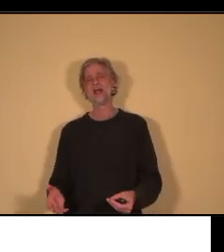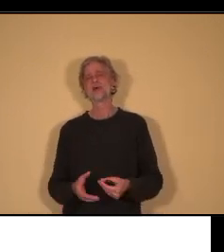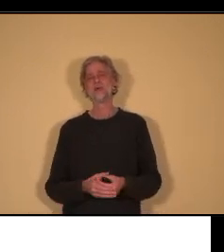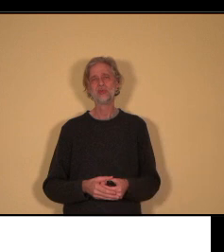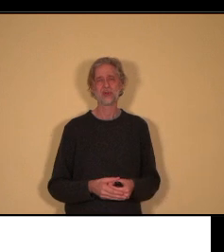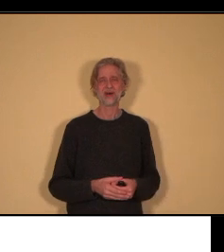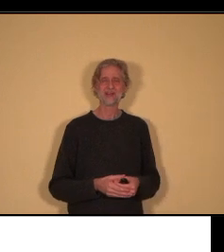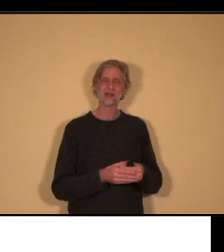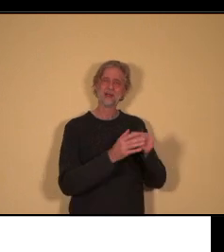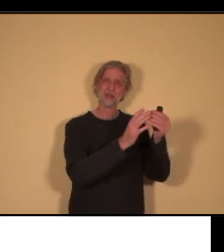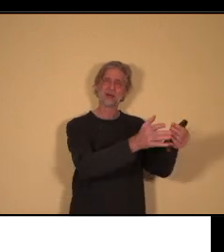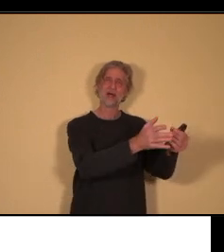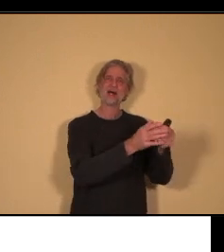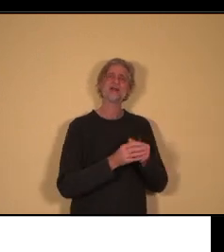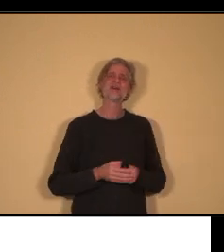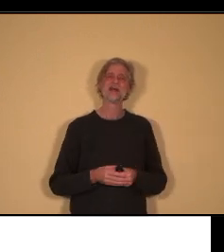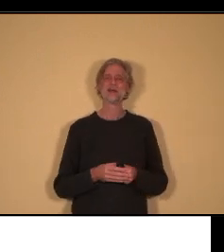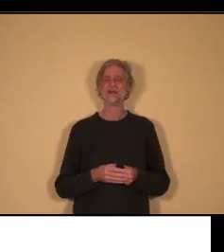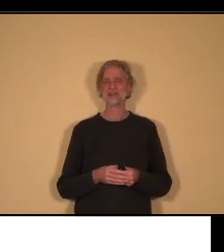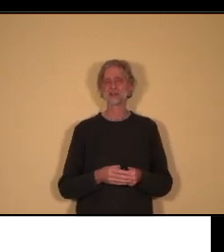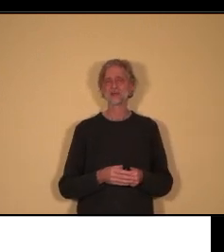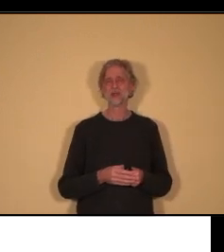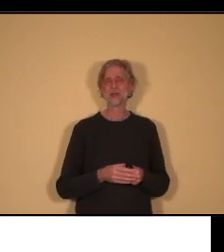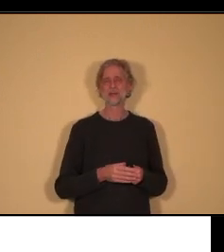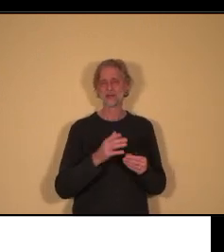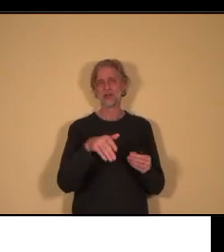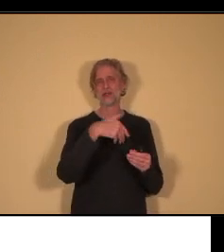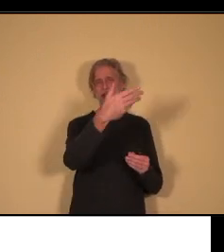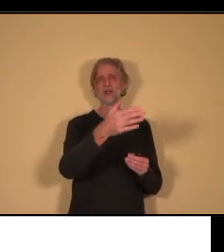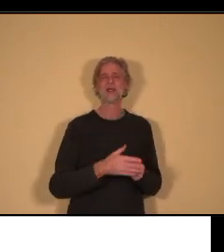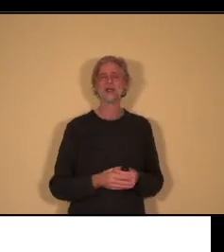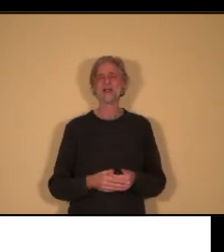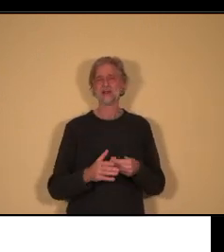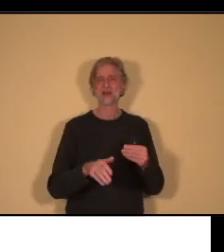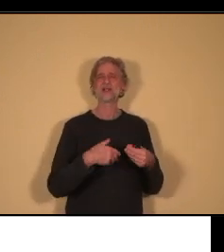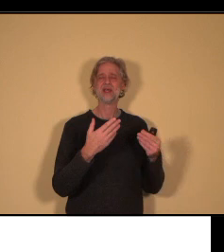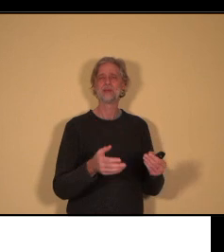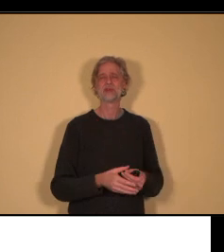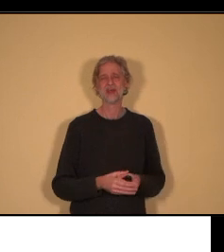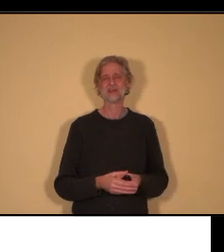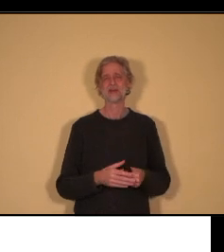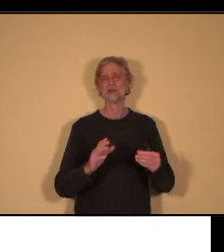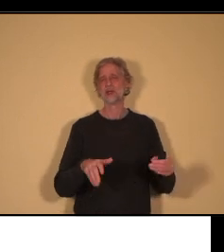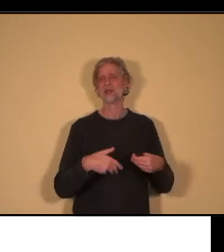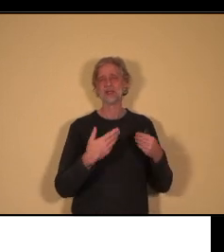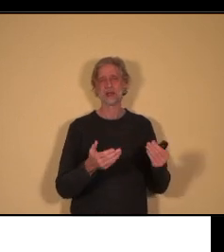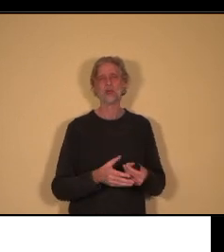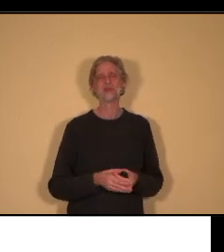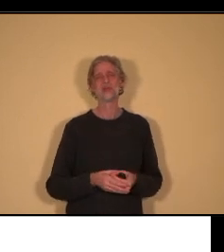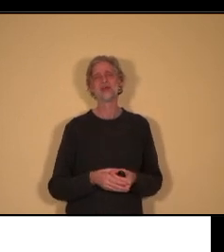die Elektrolyse von Wasser, die auf der einen Seite Wasserstoff bildet, was wir in den Sabatier-Prozessen oder